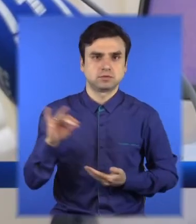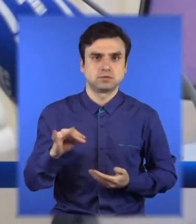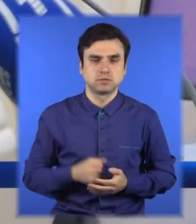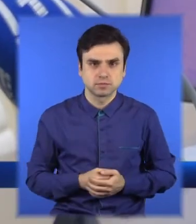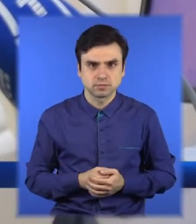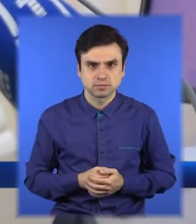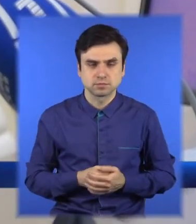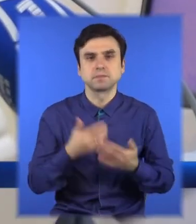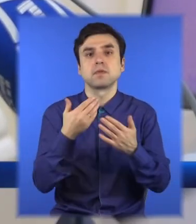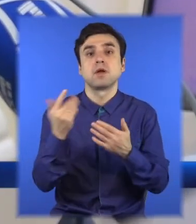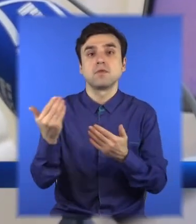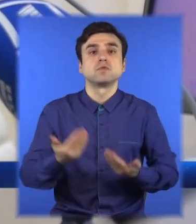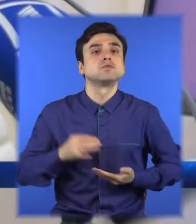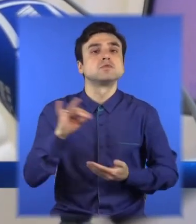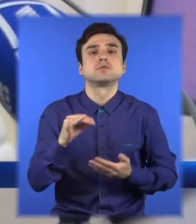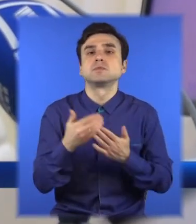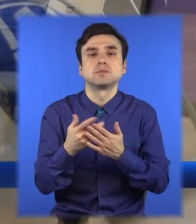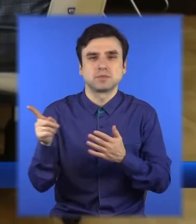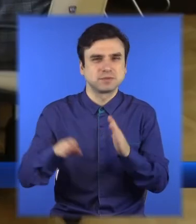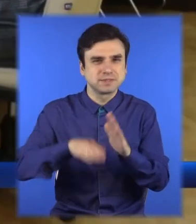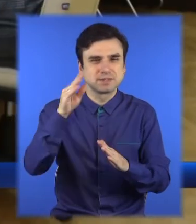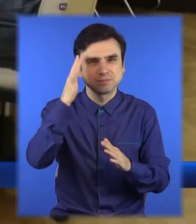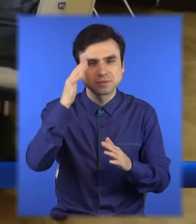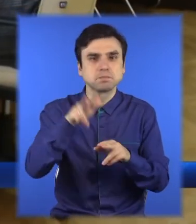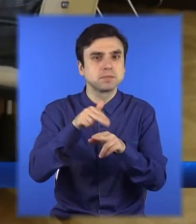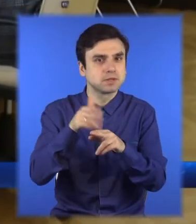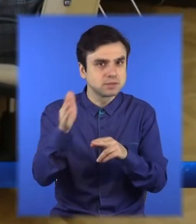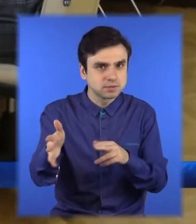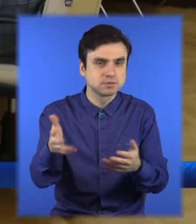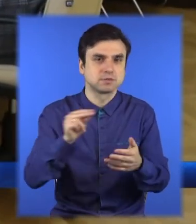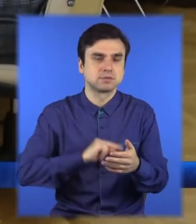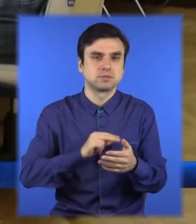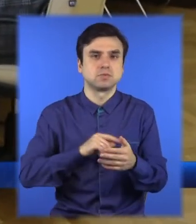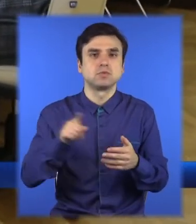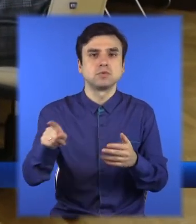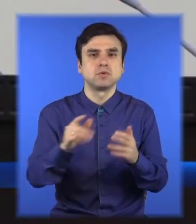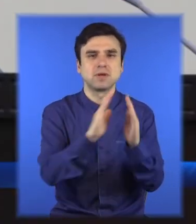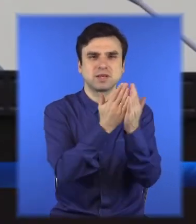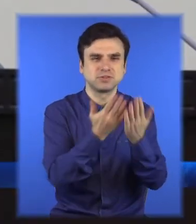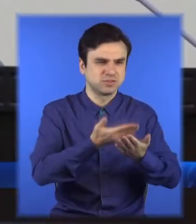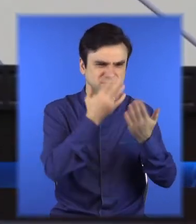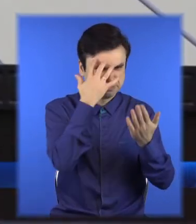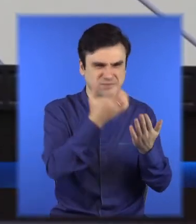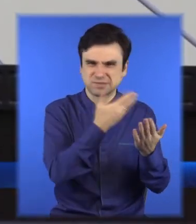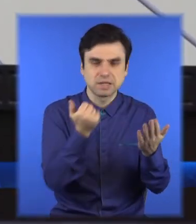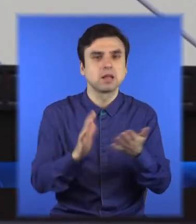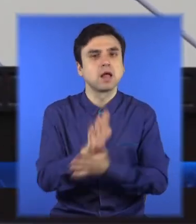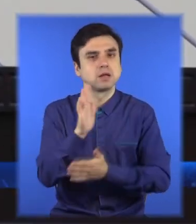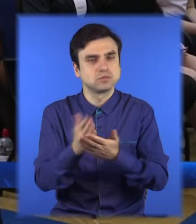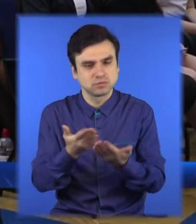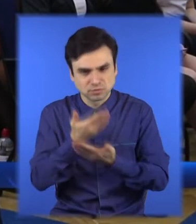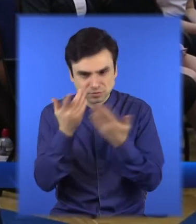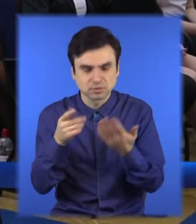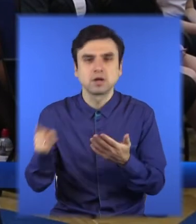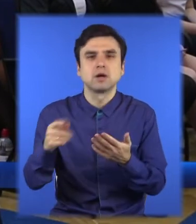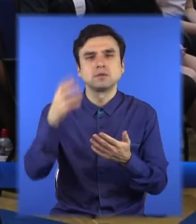Про те, як Ігор Ратінов у дитинстві мріяв стати міліціонером, замість книг читав газети і про улюблений вид спорту – теніс. Та не забарились